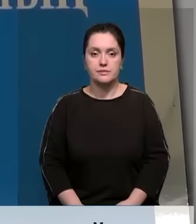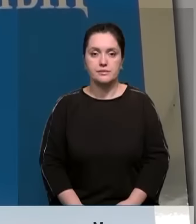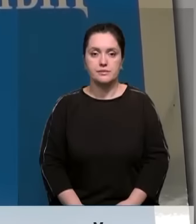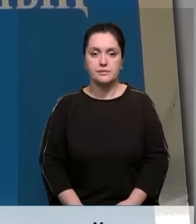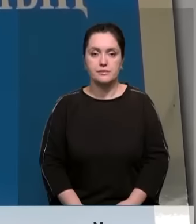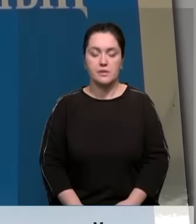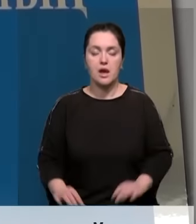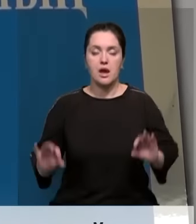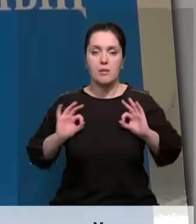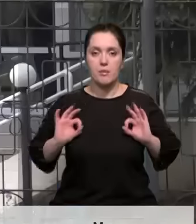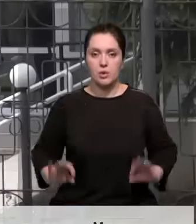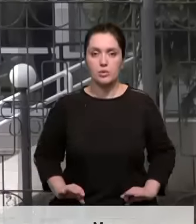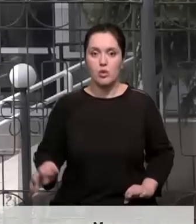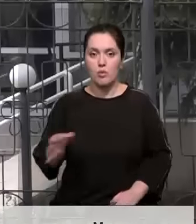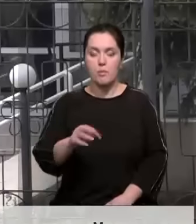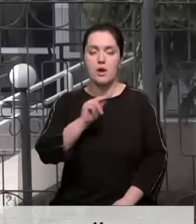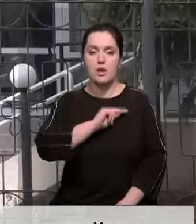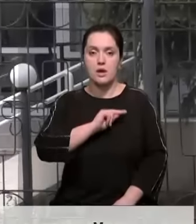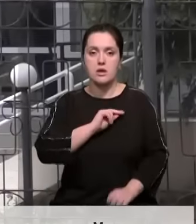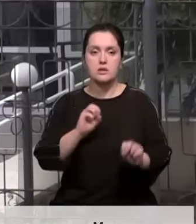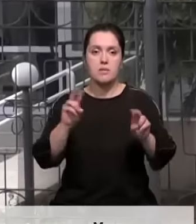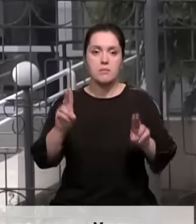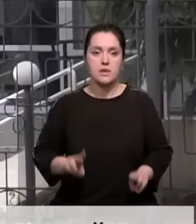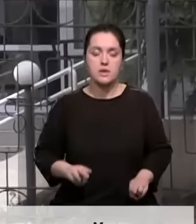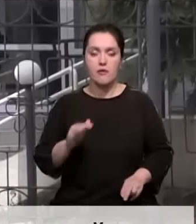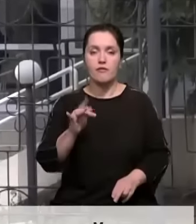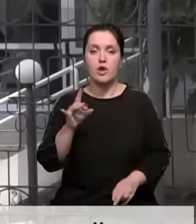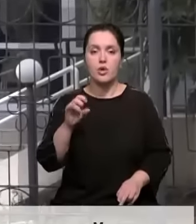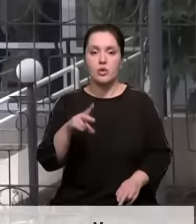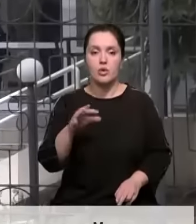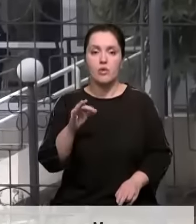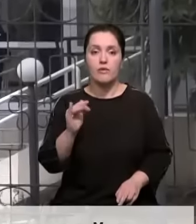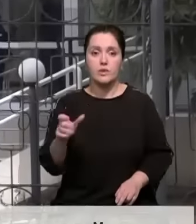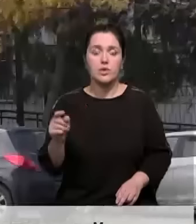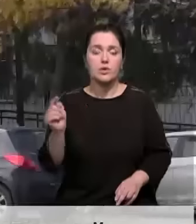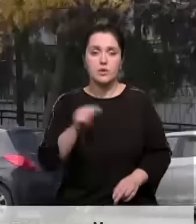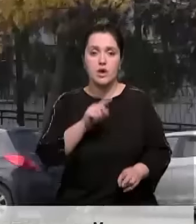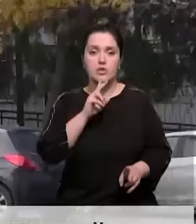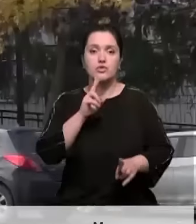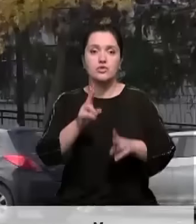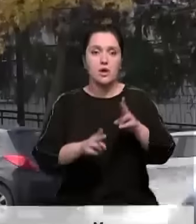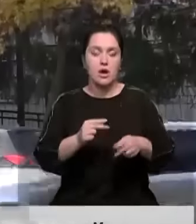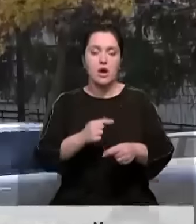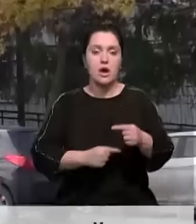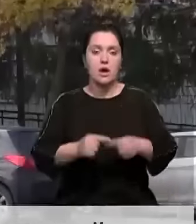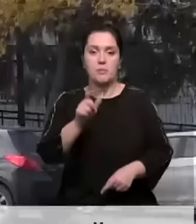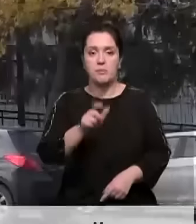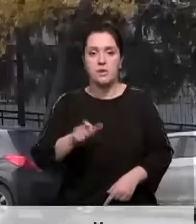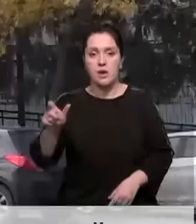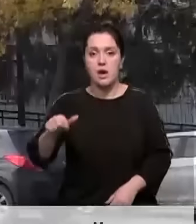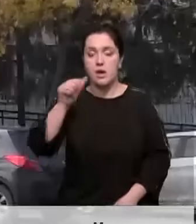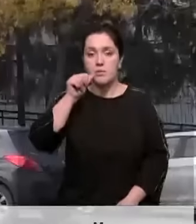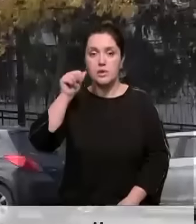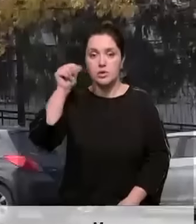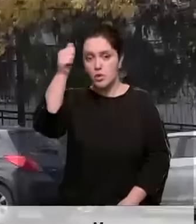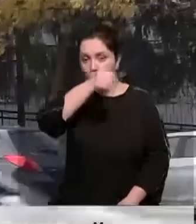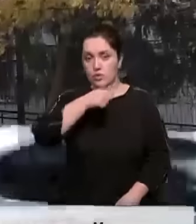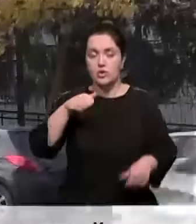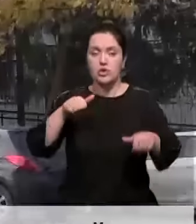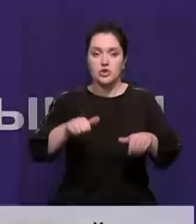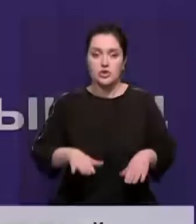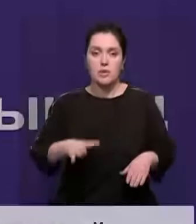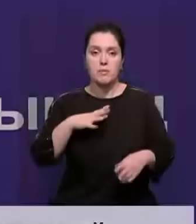При прокуратуре области работает специальный фронт-офис. Сюда поступают жалобы от предпринимателей. Начиная с прошлого года, специалисты решили